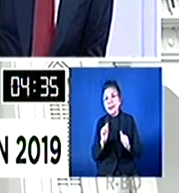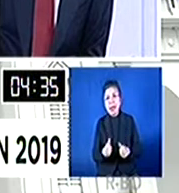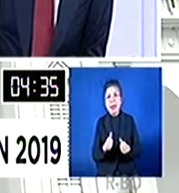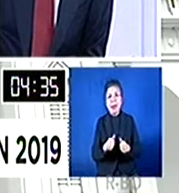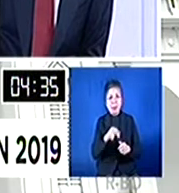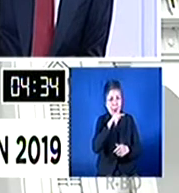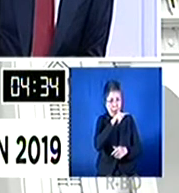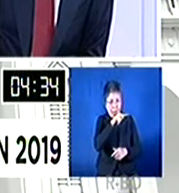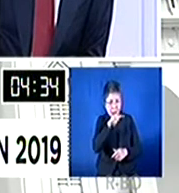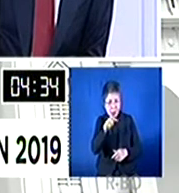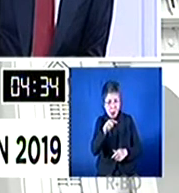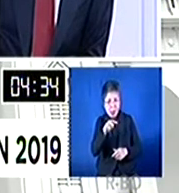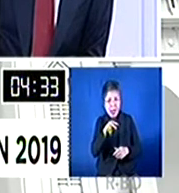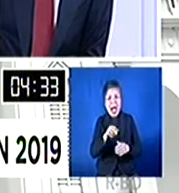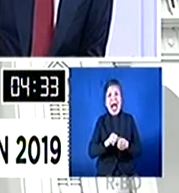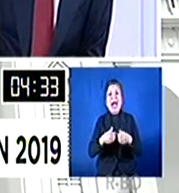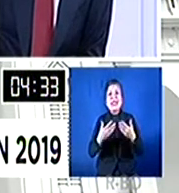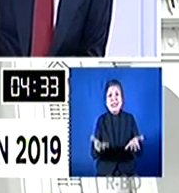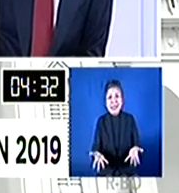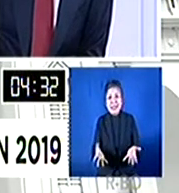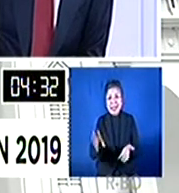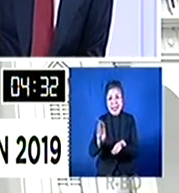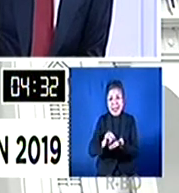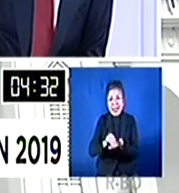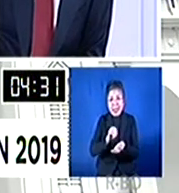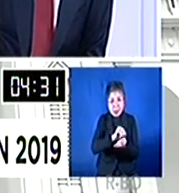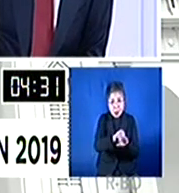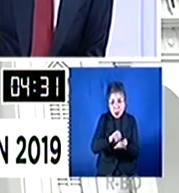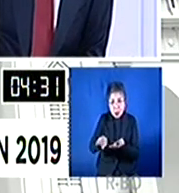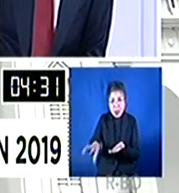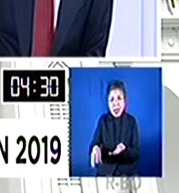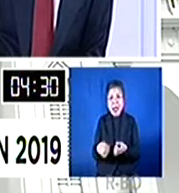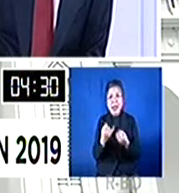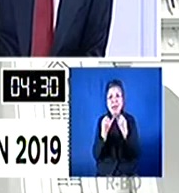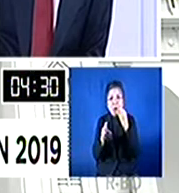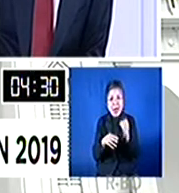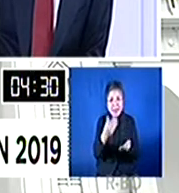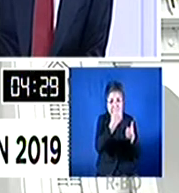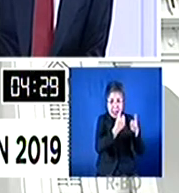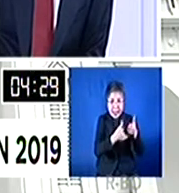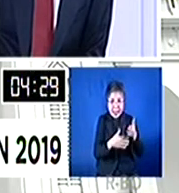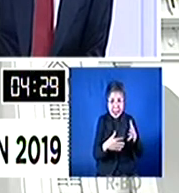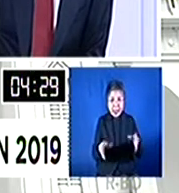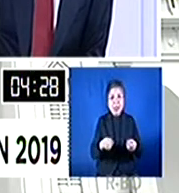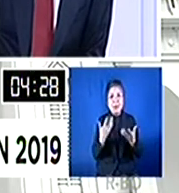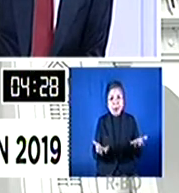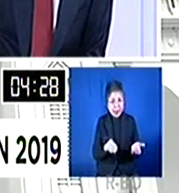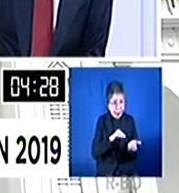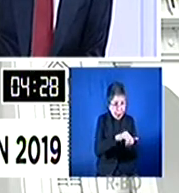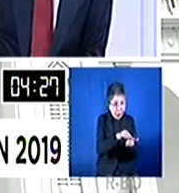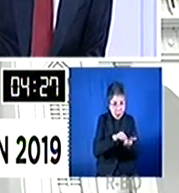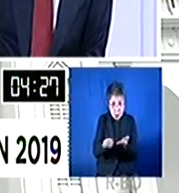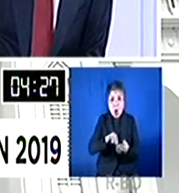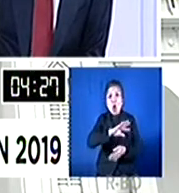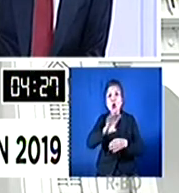untuk memantau output dari dana transfer daerah, informasi data nantinya dialirkan ke